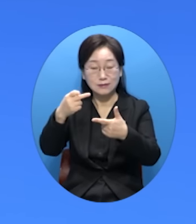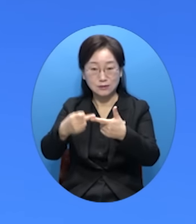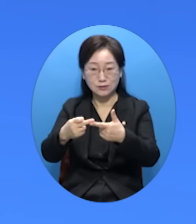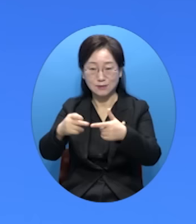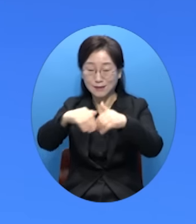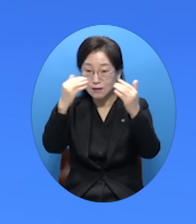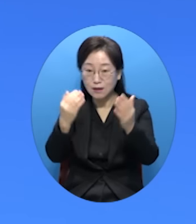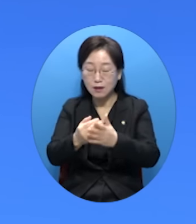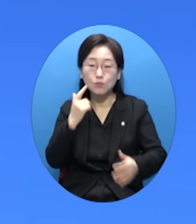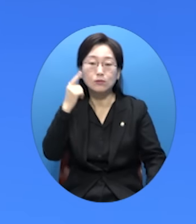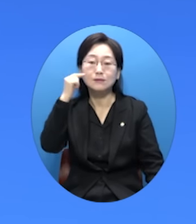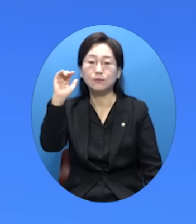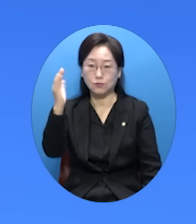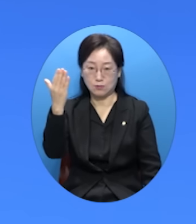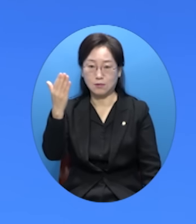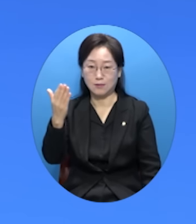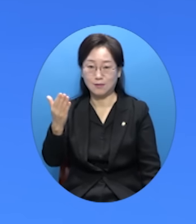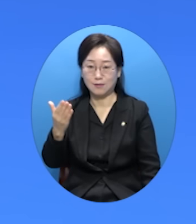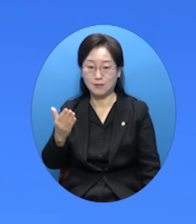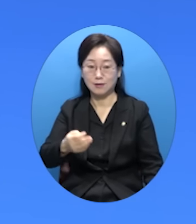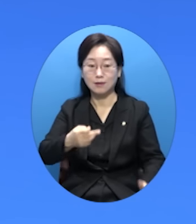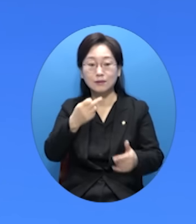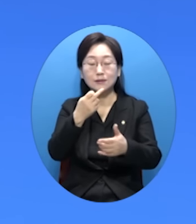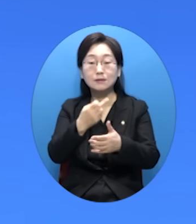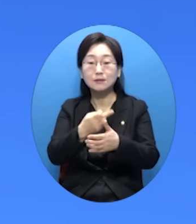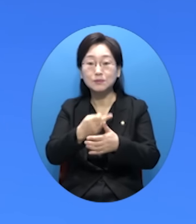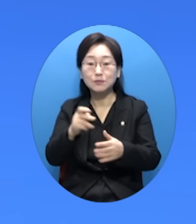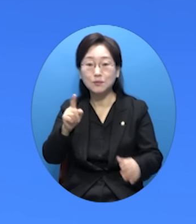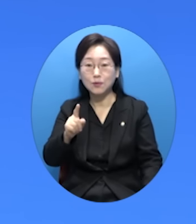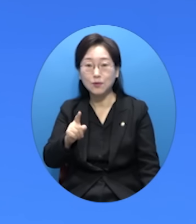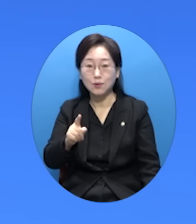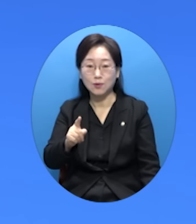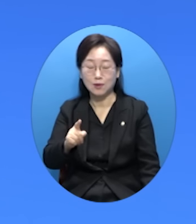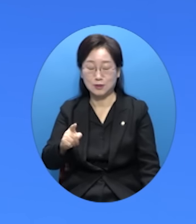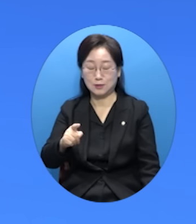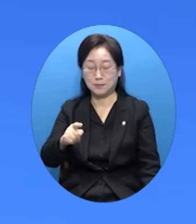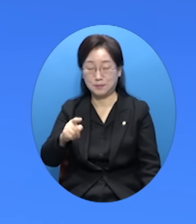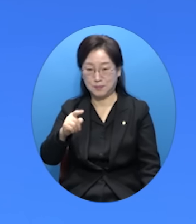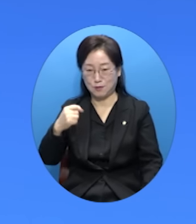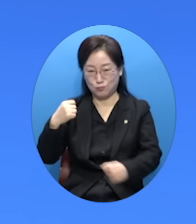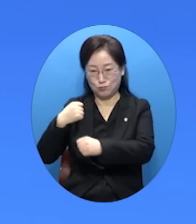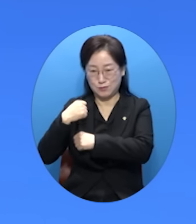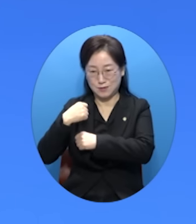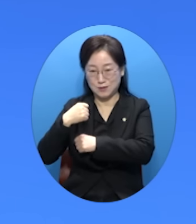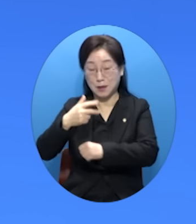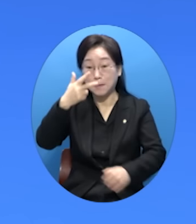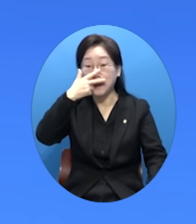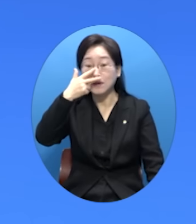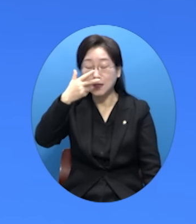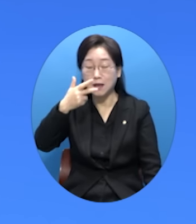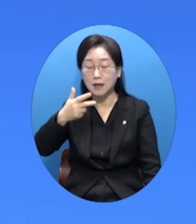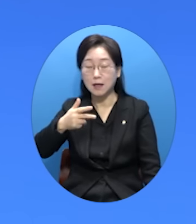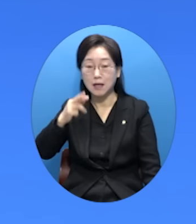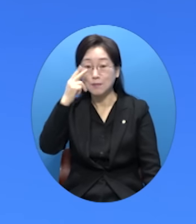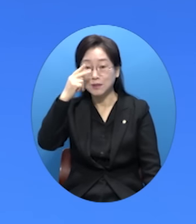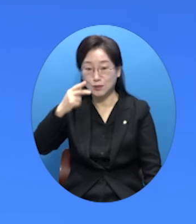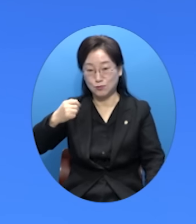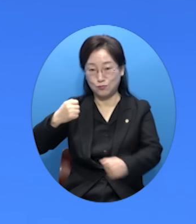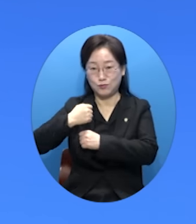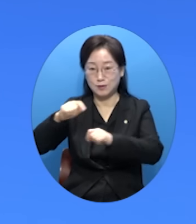다 목사가 되고 큰아들 성준이는 지금 대령 달고 여기 미팔군에 저 평택 본부에